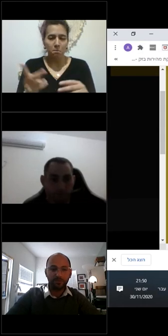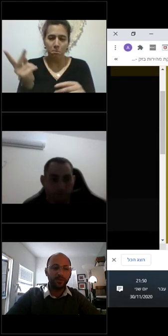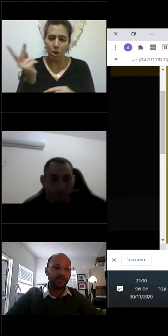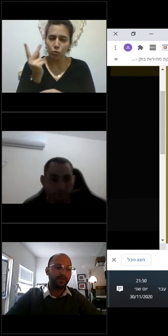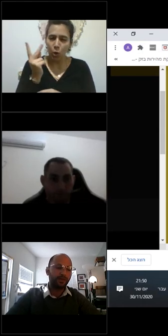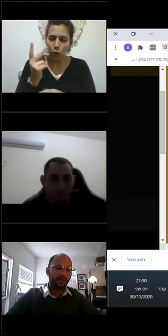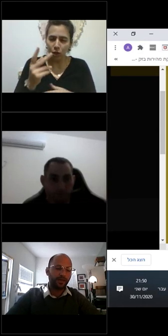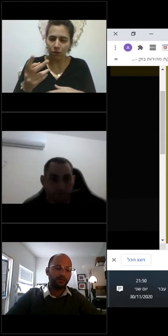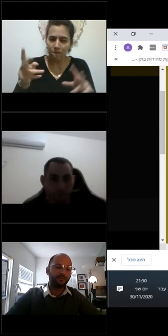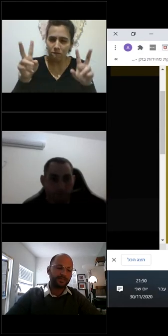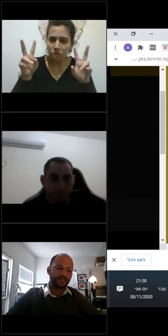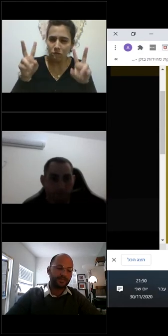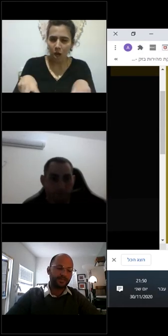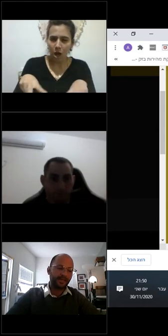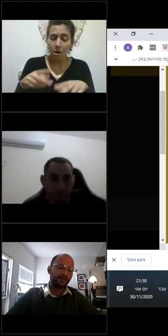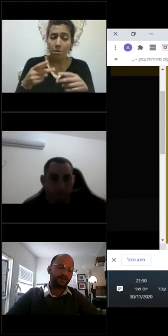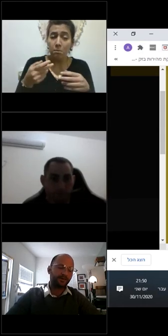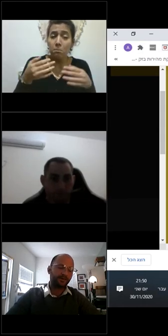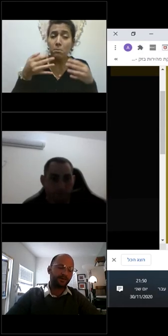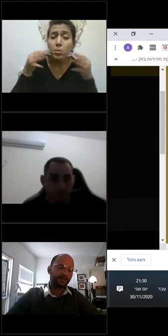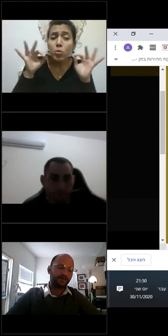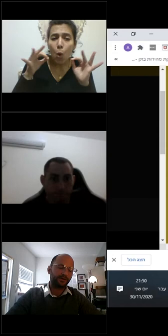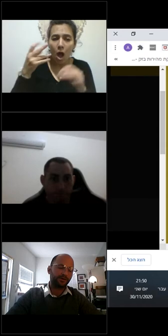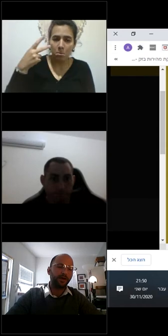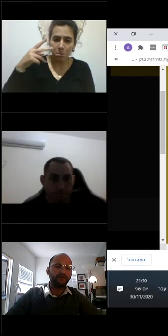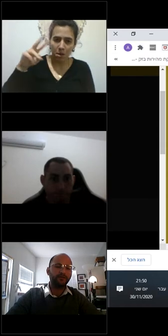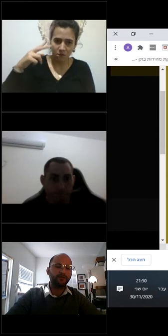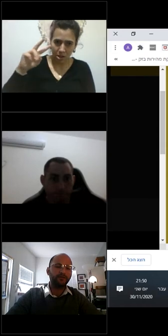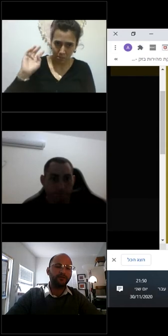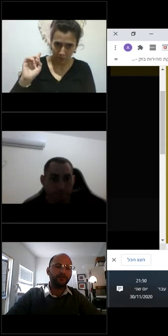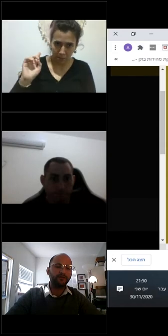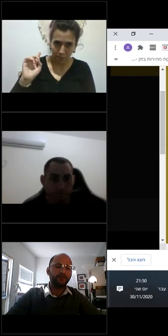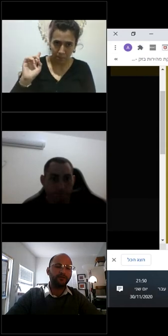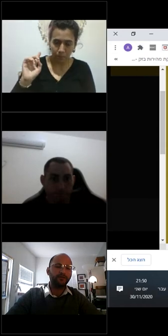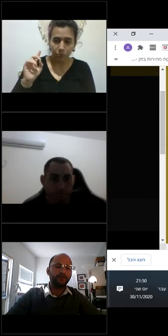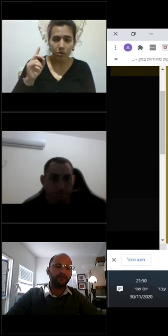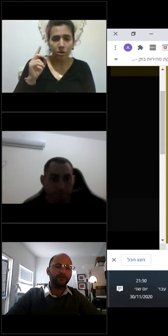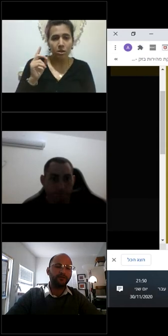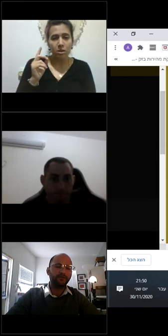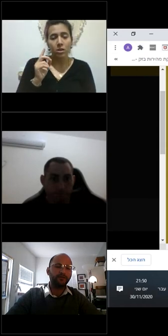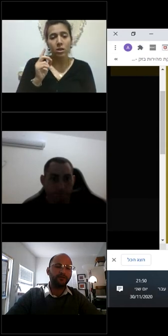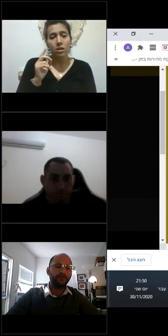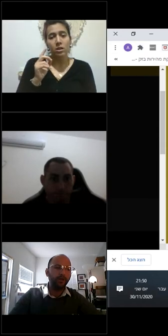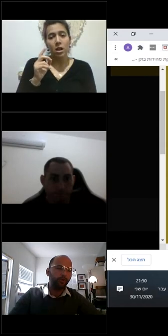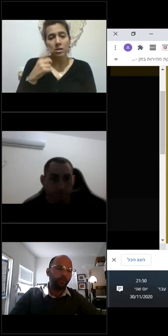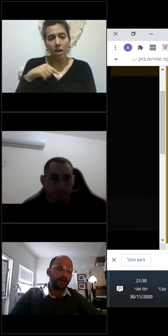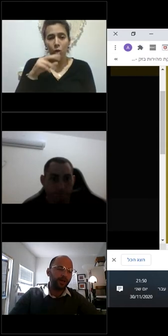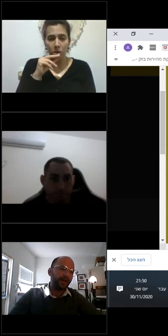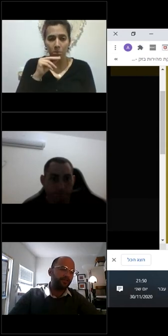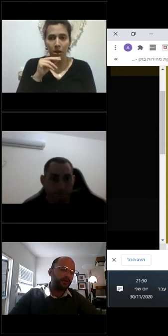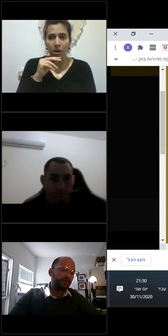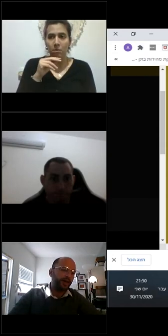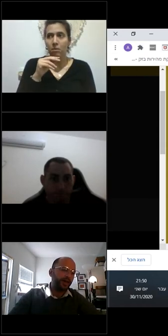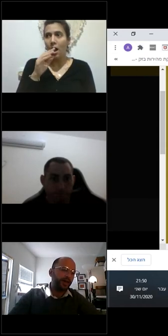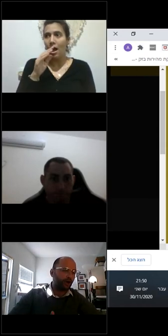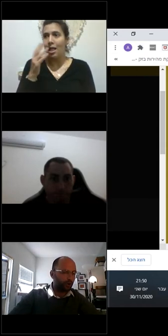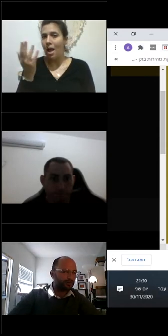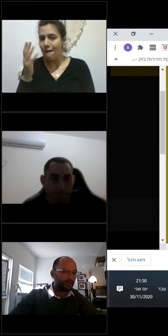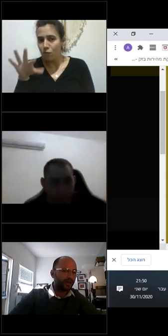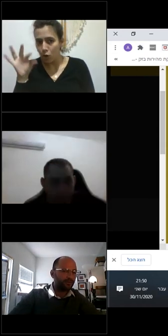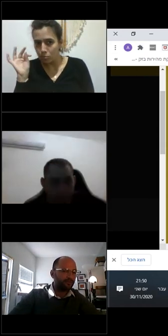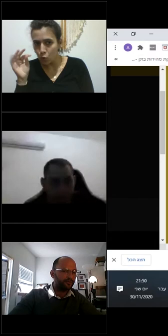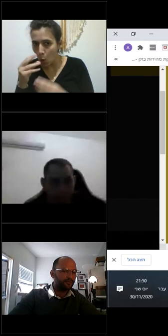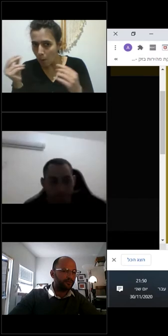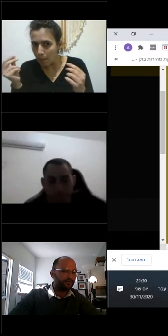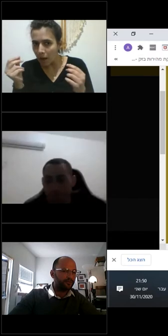במיוחד בפליפים, אז זה גם משהו שנדבר עליו, בין אם אנחנו מדברים על איפה למצוא את החומרים, או בין אם להבין איך